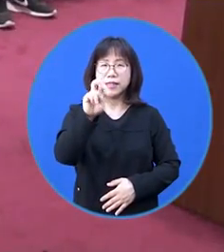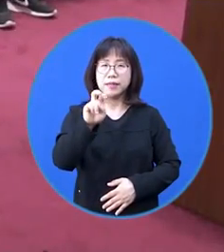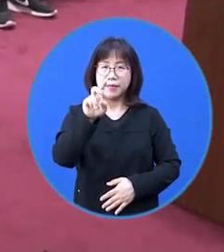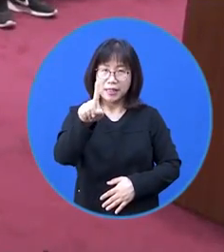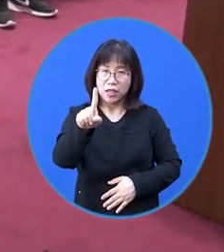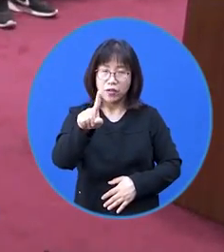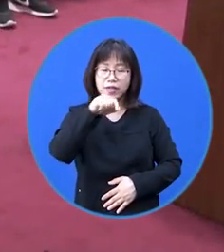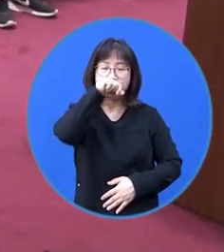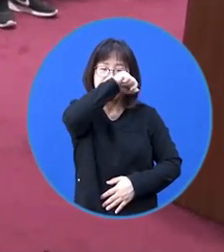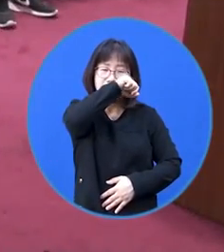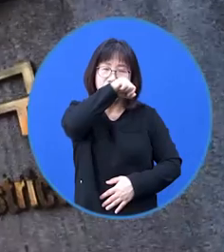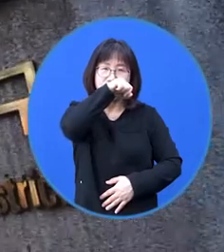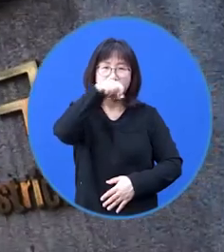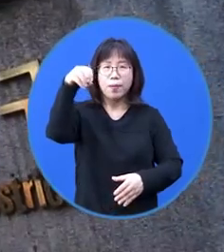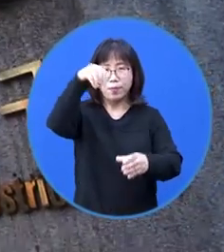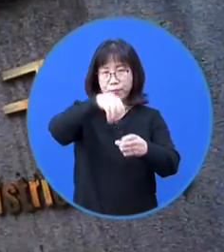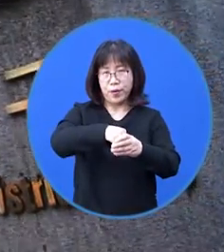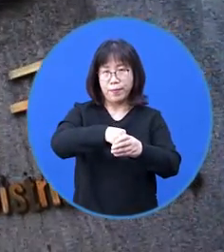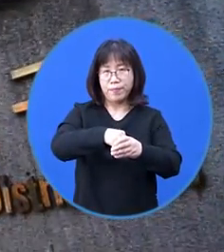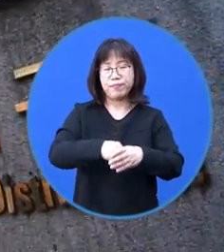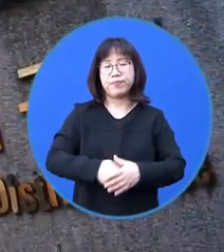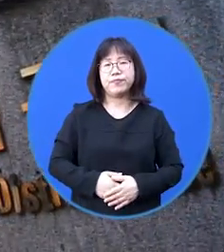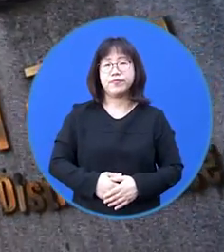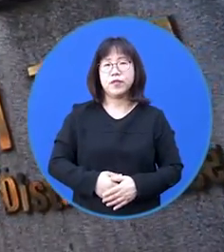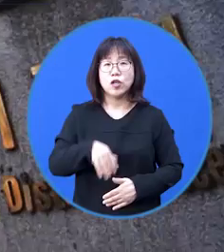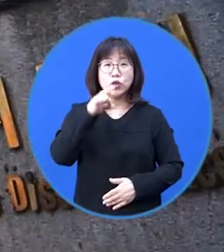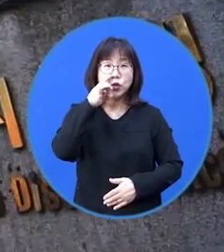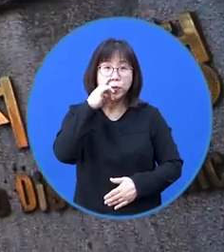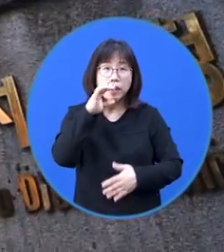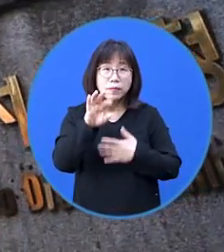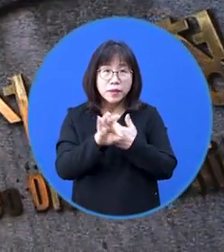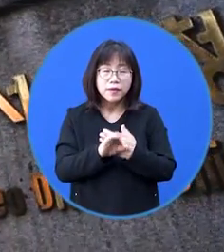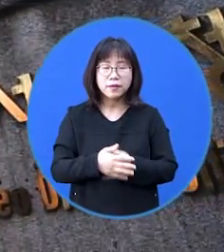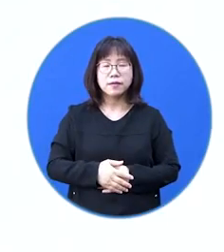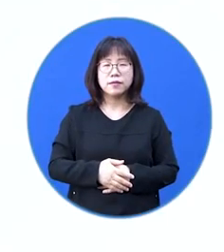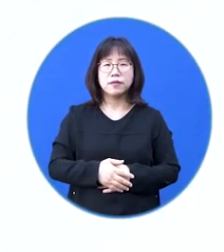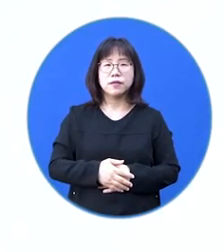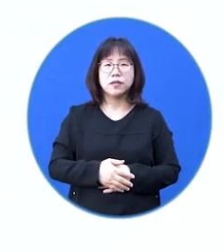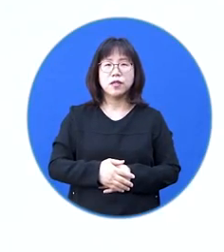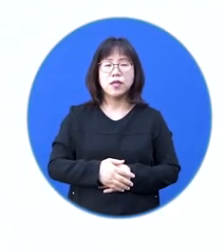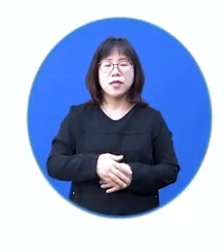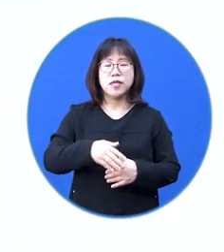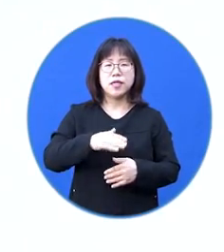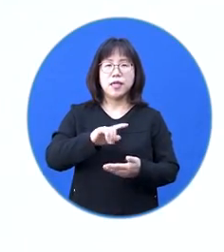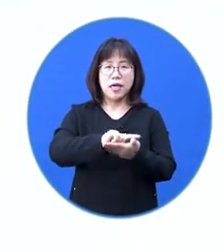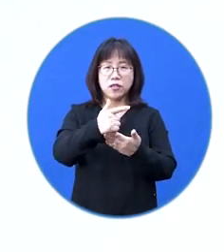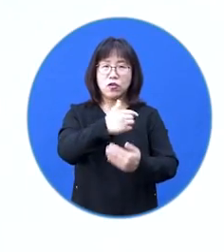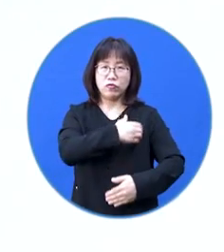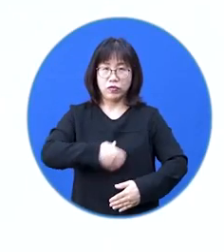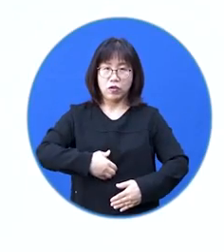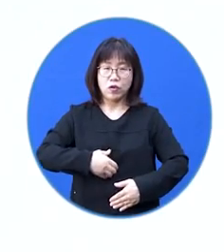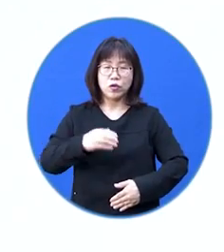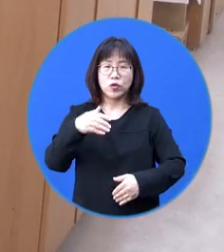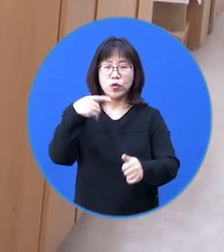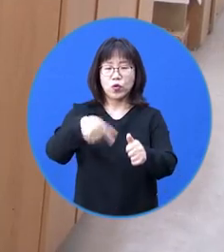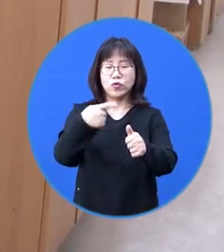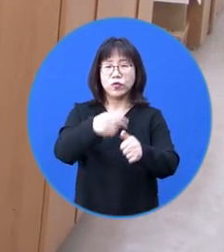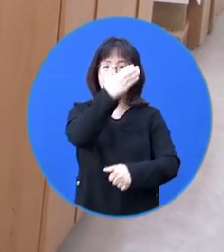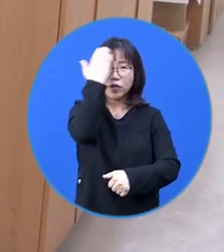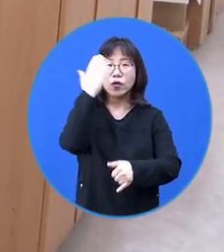거쳐 최종 선정되며 2021년 예산안에 반영됩니다 아동 참여예산 제 에 대한 자세한